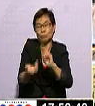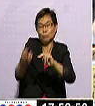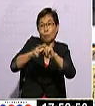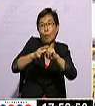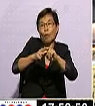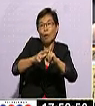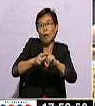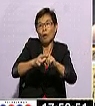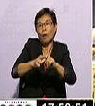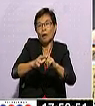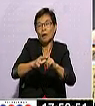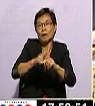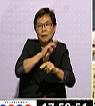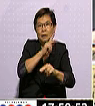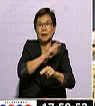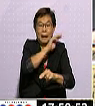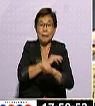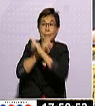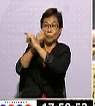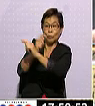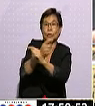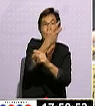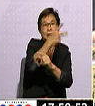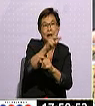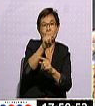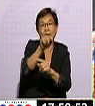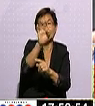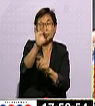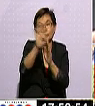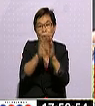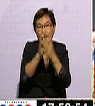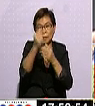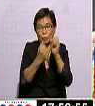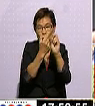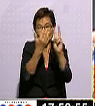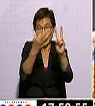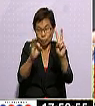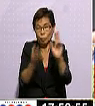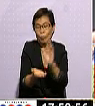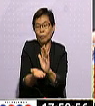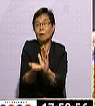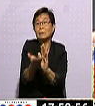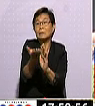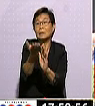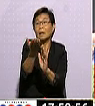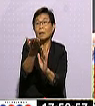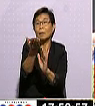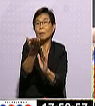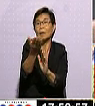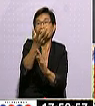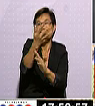meningkatkan peruntukan Kementerian Pertahanan daripada RM13.9 bilion dalam tahun 2019